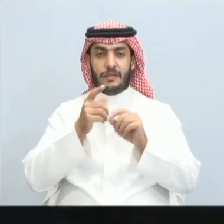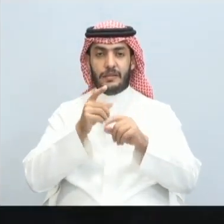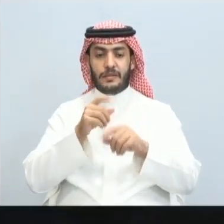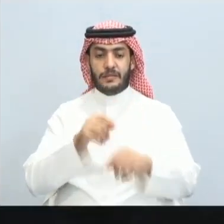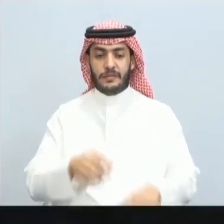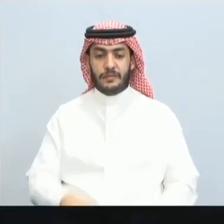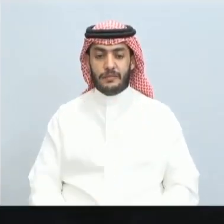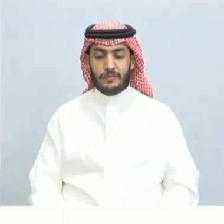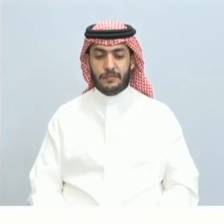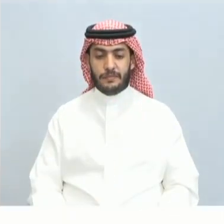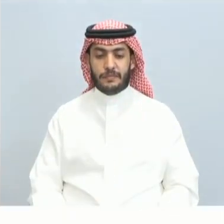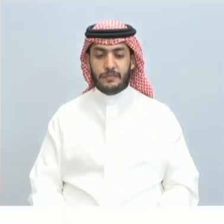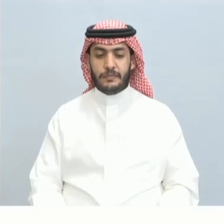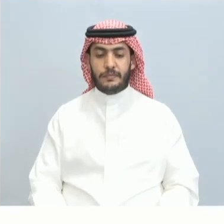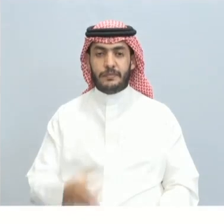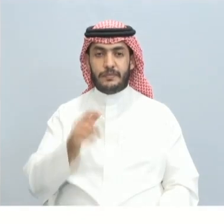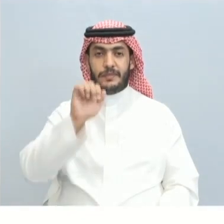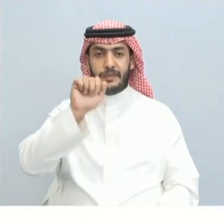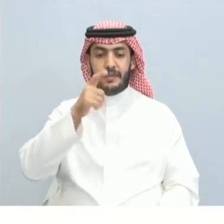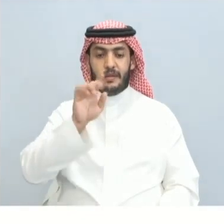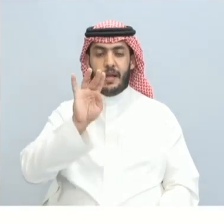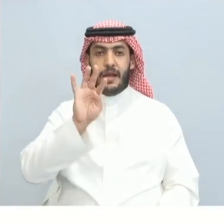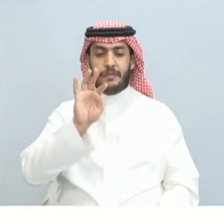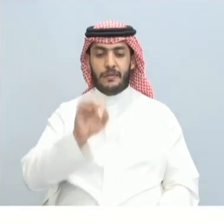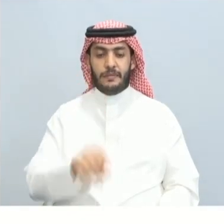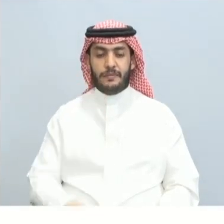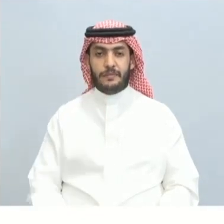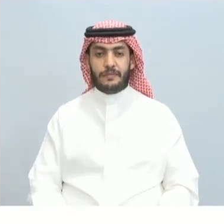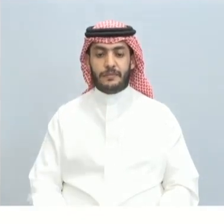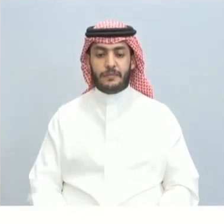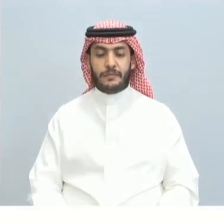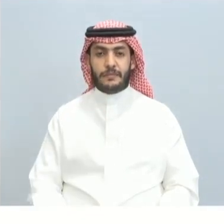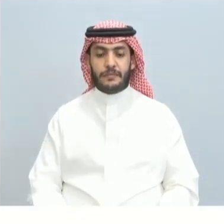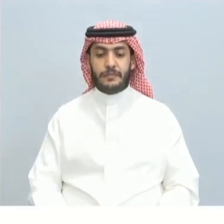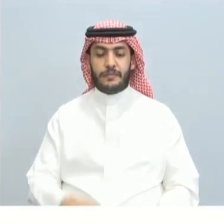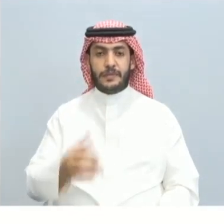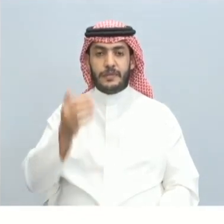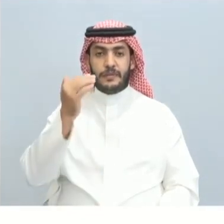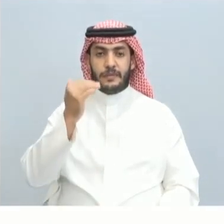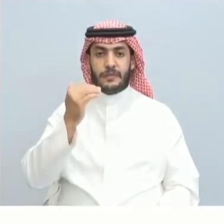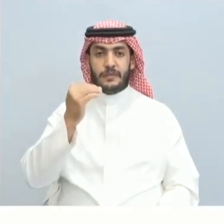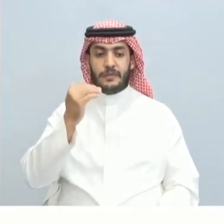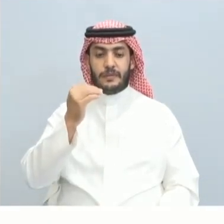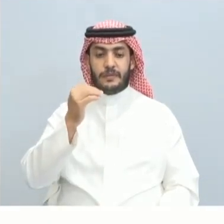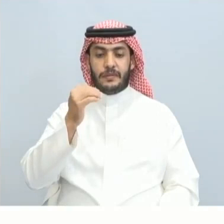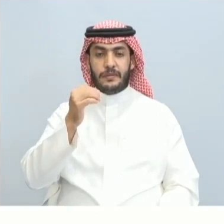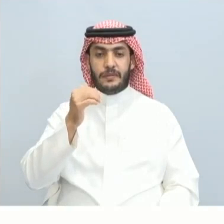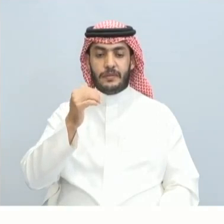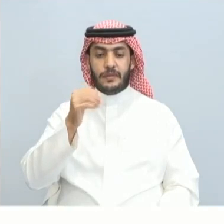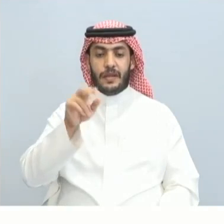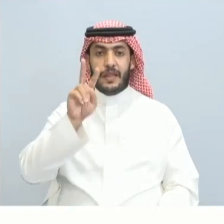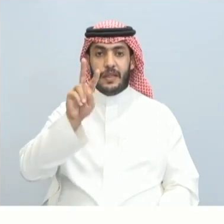نعم اذا قيمه ص هي اربعه الان لدينا هنا العدد